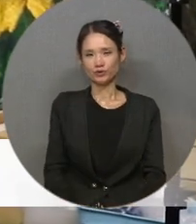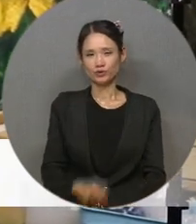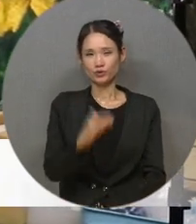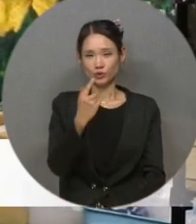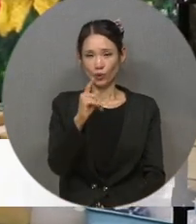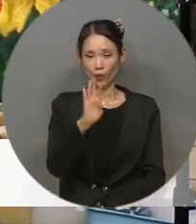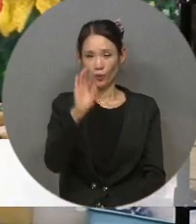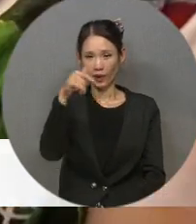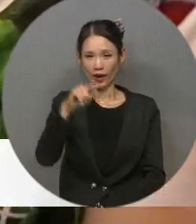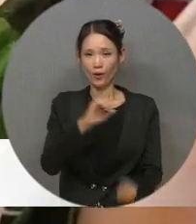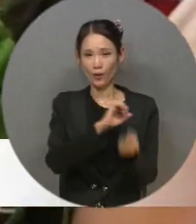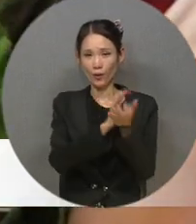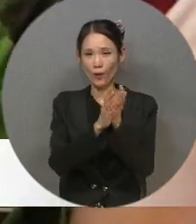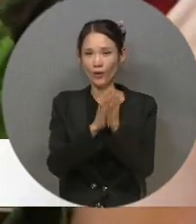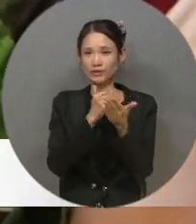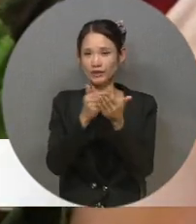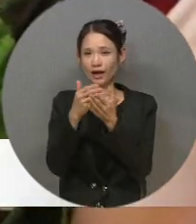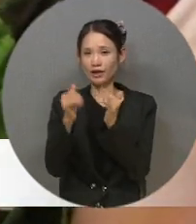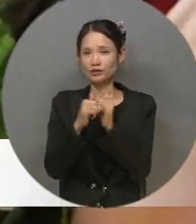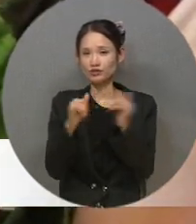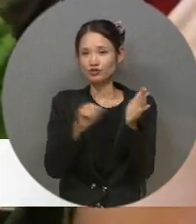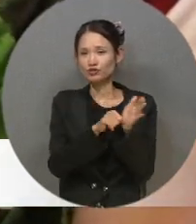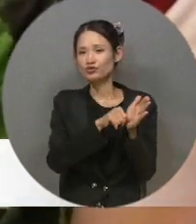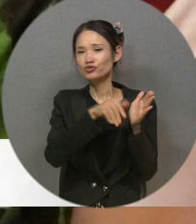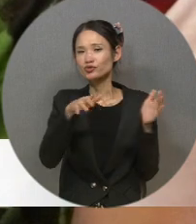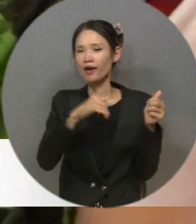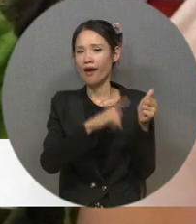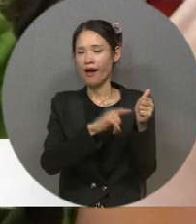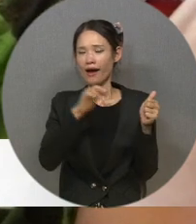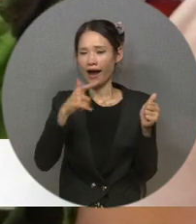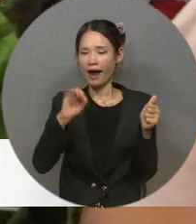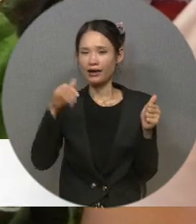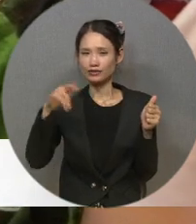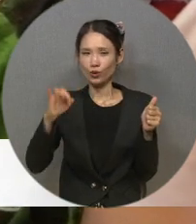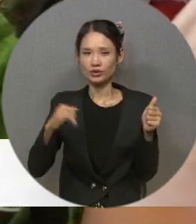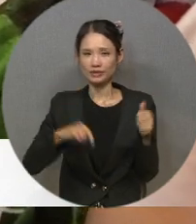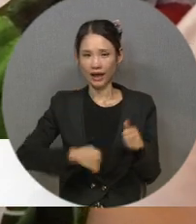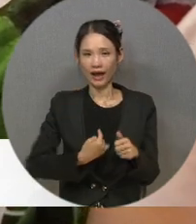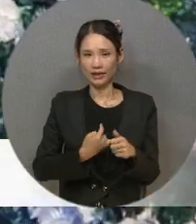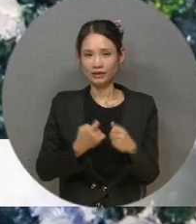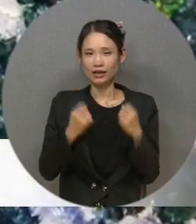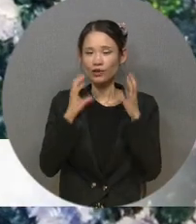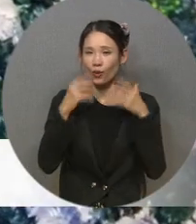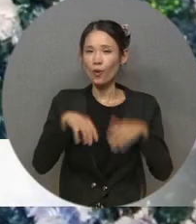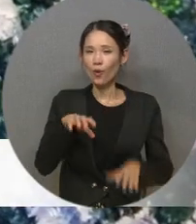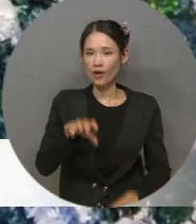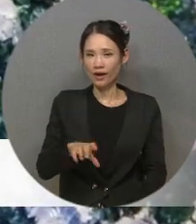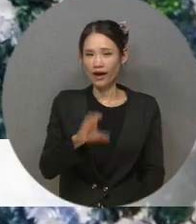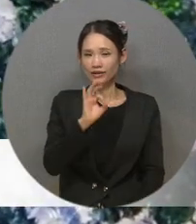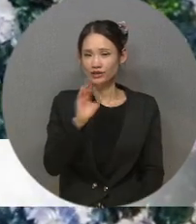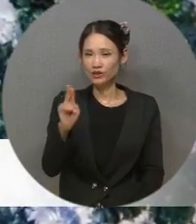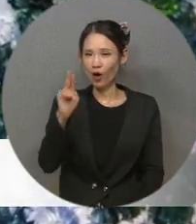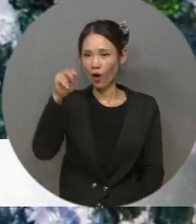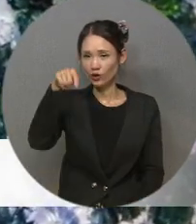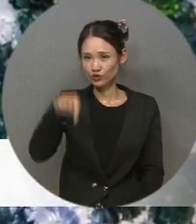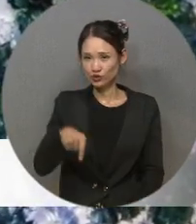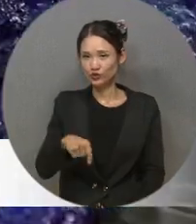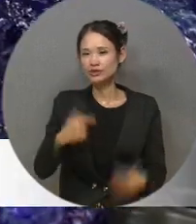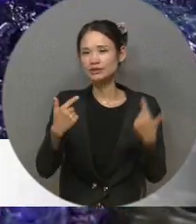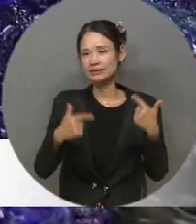동백꽃이 작가로 알려진 강종렬 화백은 자신의 고향 요수라는 공간을 늘 작업의 소재로